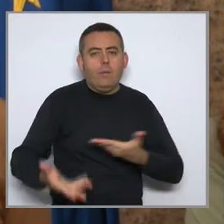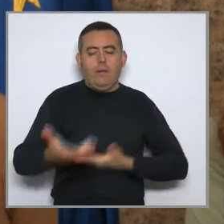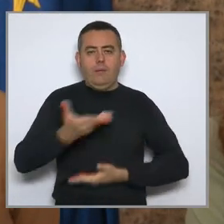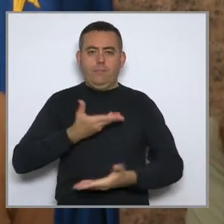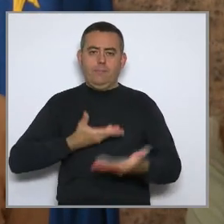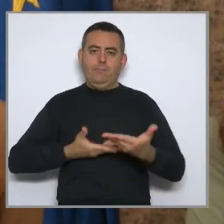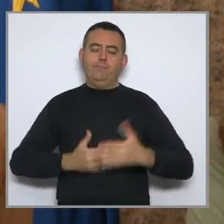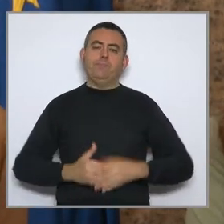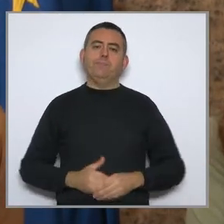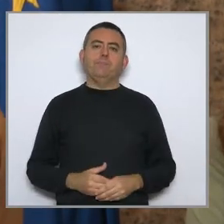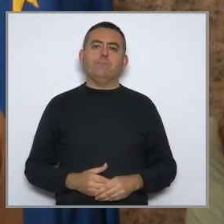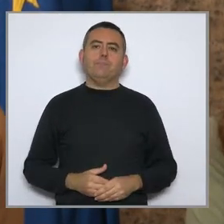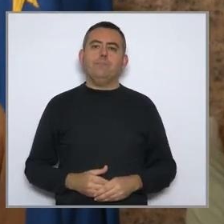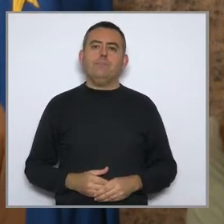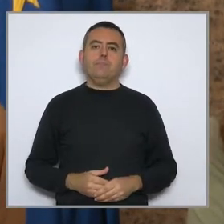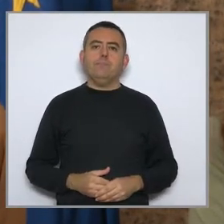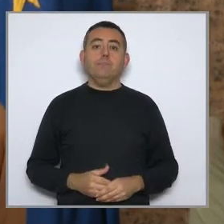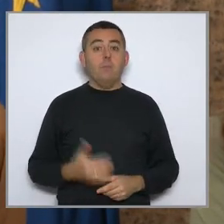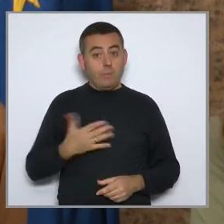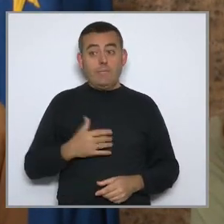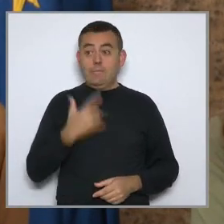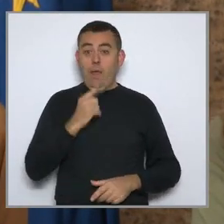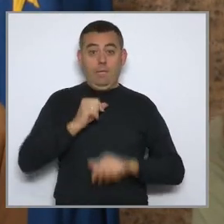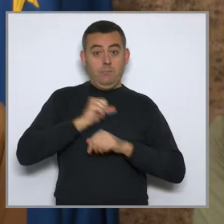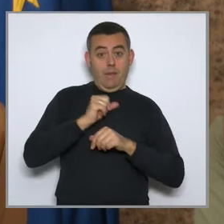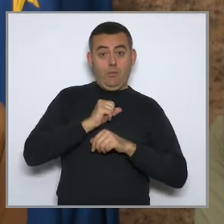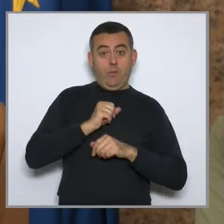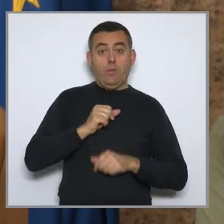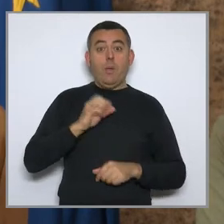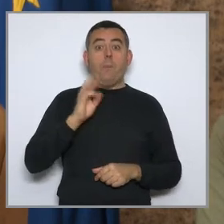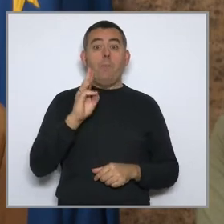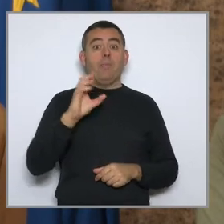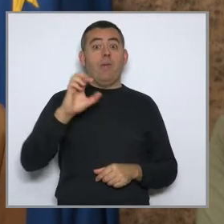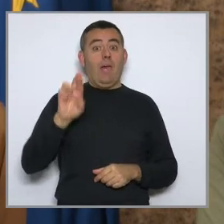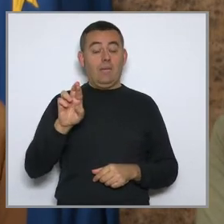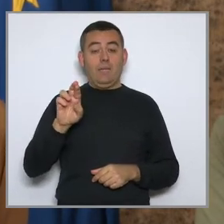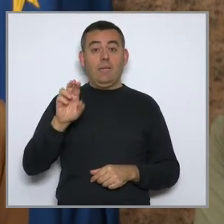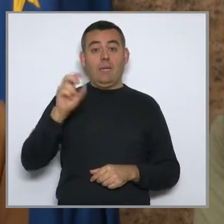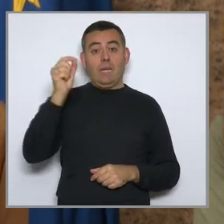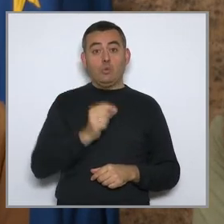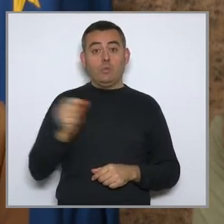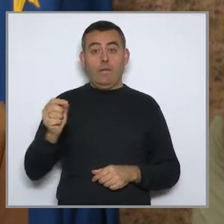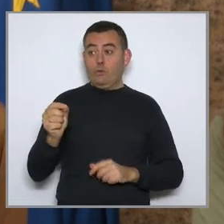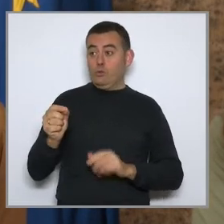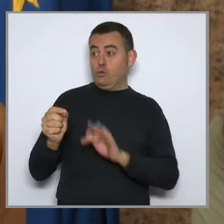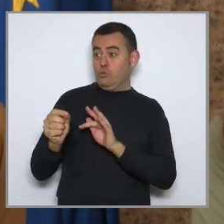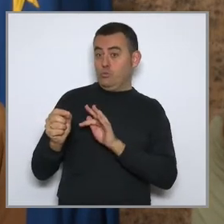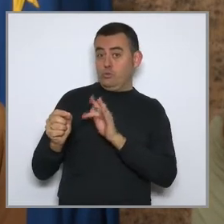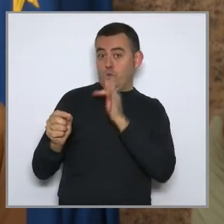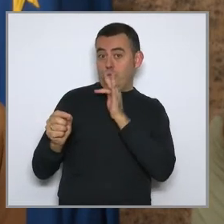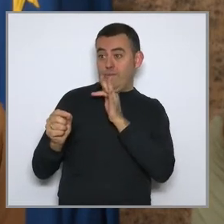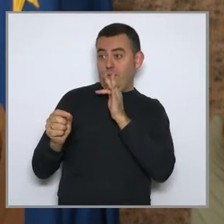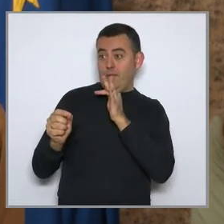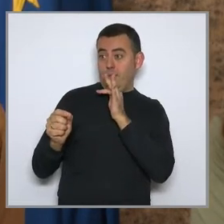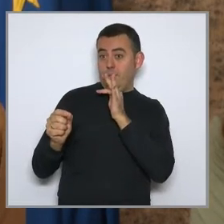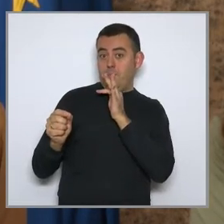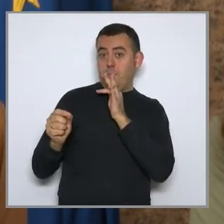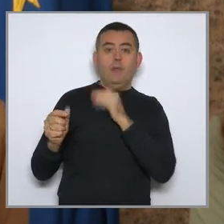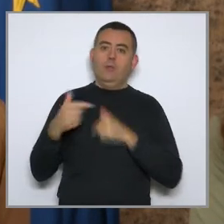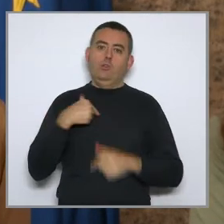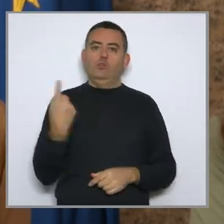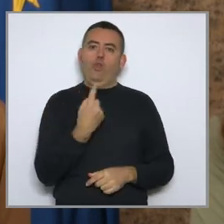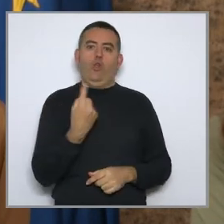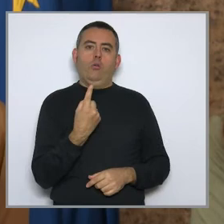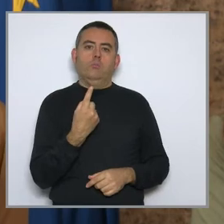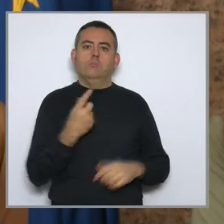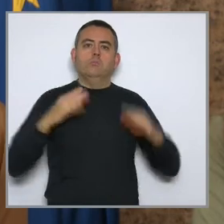abans de ja tindre el resultat de la PCR, ja que autoconfinar-se si hi ha hagut aquesta doble situació, una situació de que